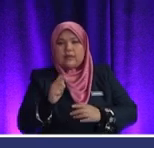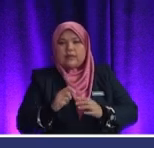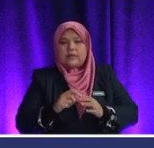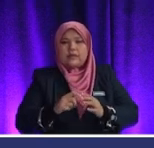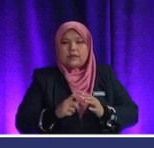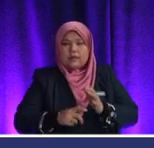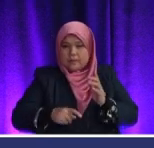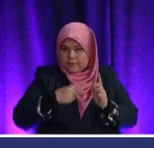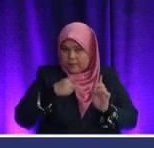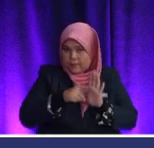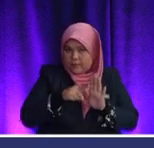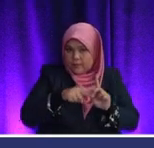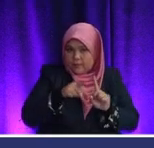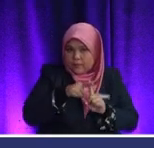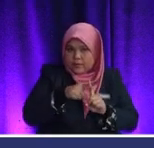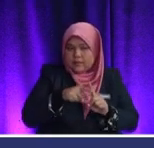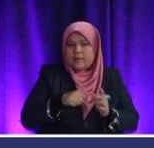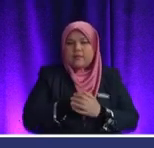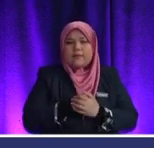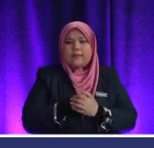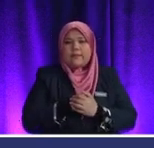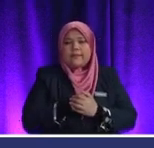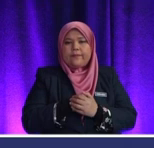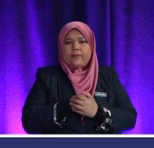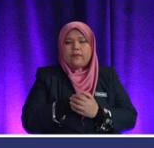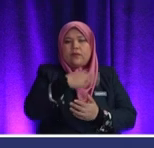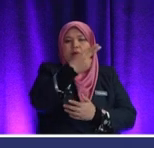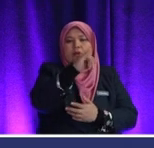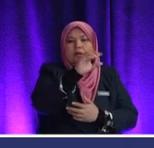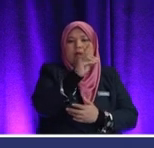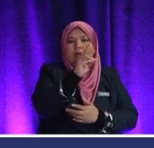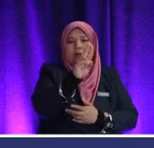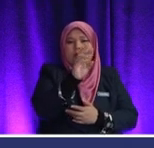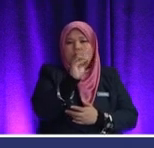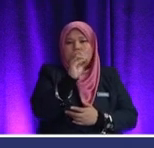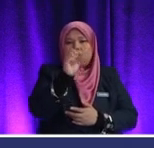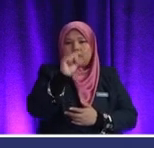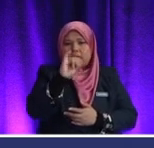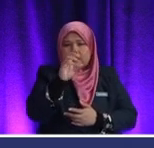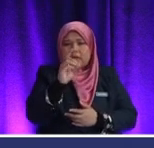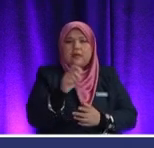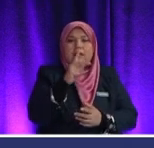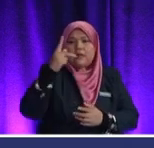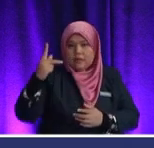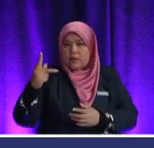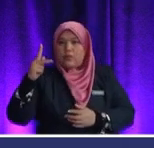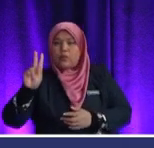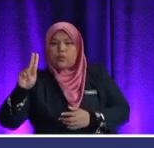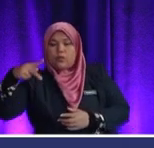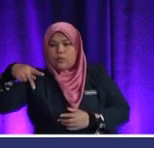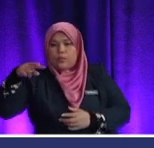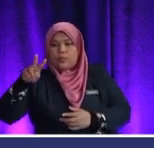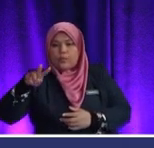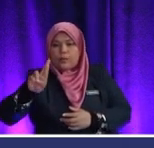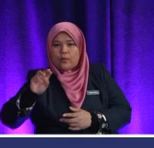surfaktan oke itu yang ayah Ado sudah Ayon koplo MBLAQ dipilih kerana dia